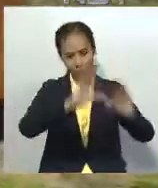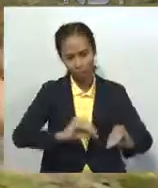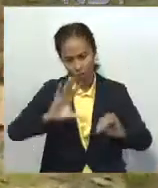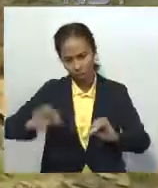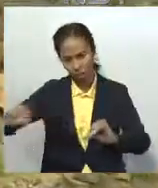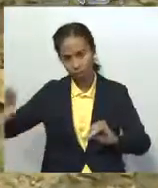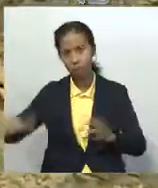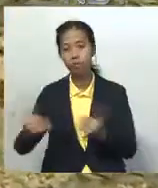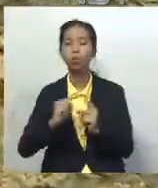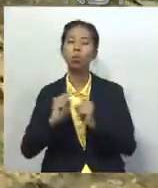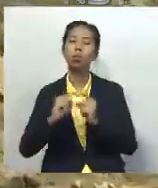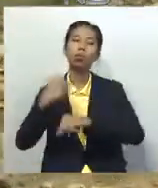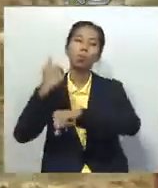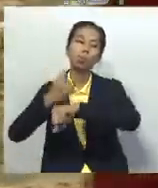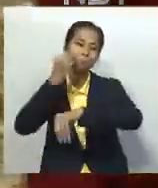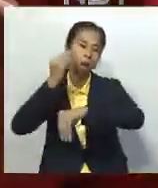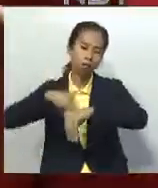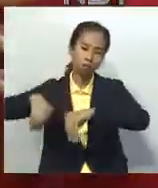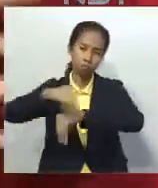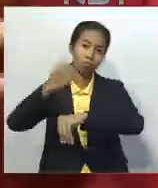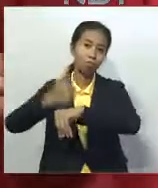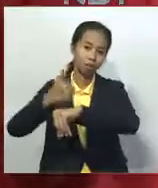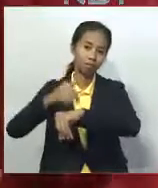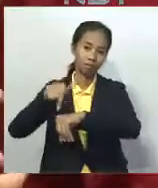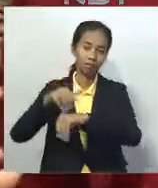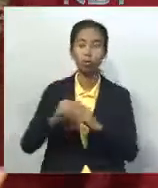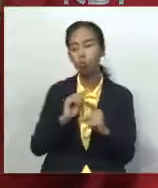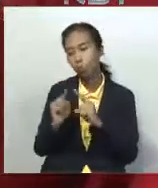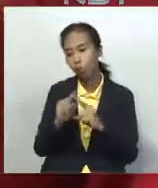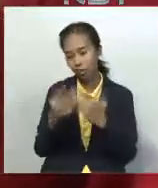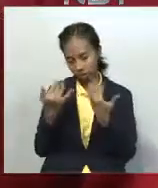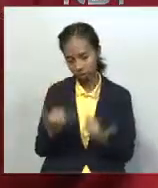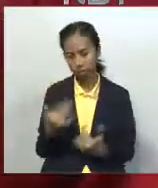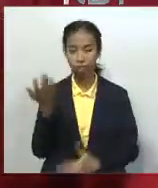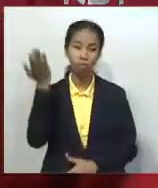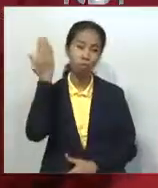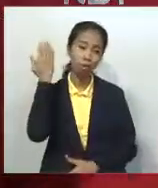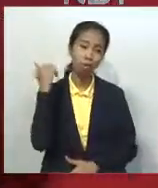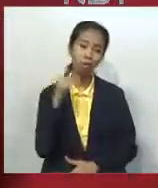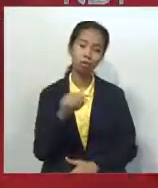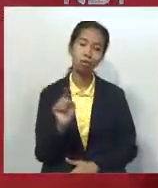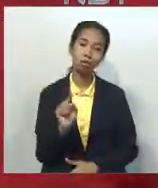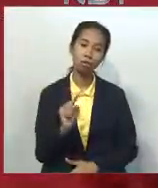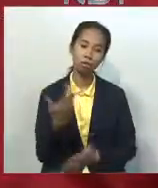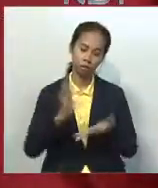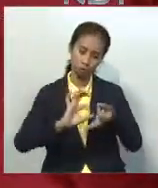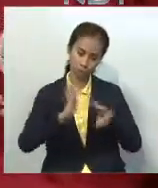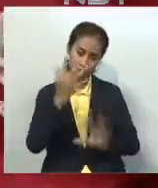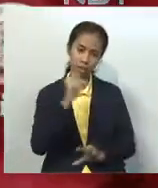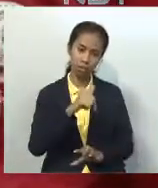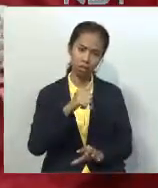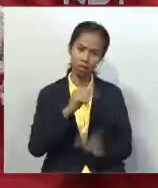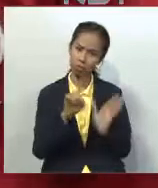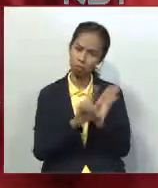ยวเรามาคุยกับผู้ใหญ่บ้านหมู่8กันนะคะว่าจุดที่เราจะขึ้นไปตอนนี้เดิมเนี่ยมันเป็นพื้นที่ที่มีไฟป่าเกิดขึ้นมา